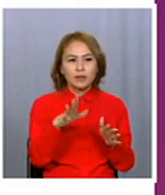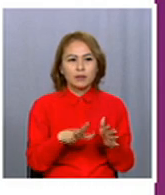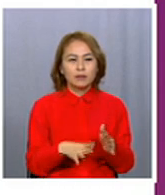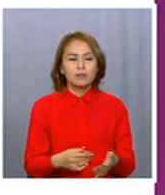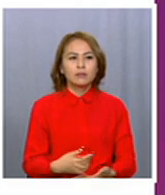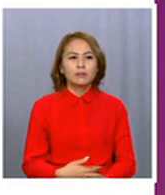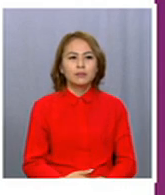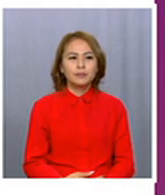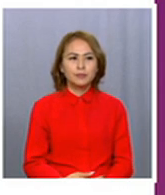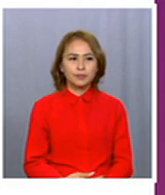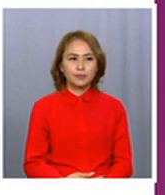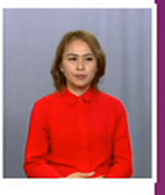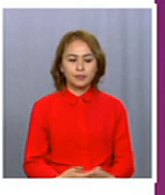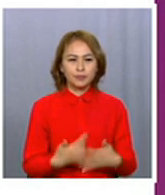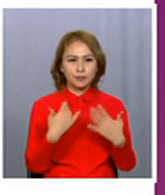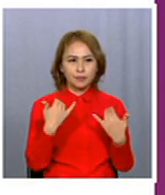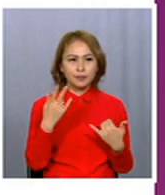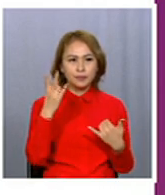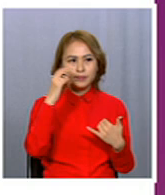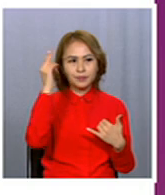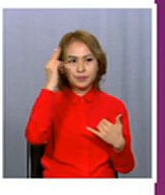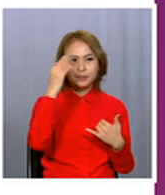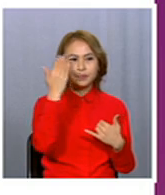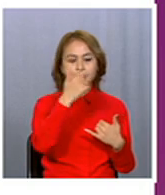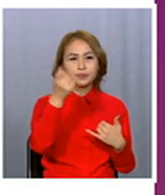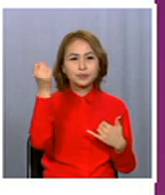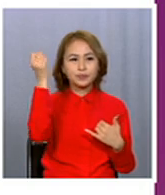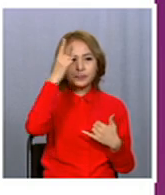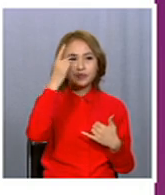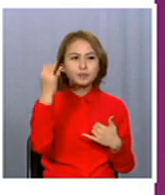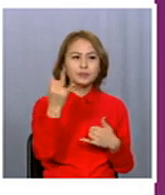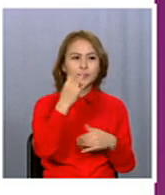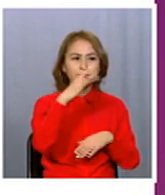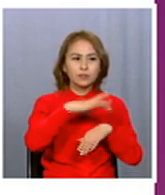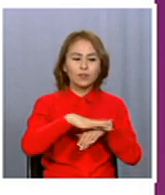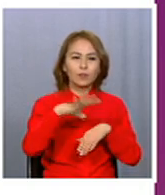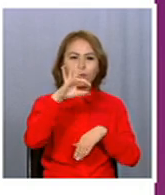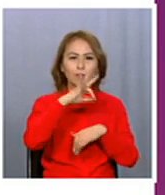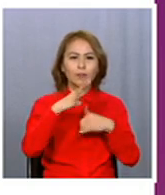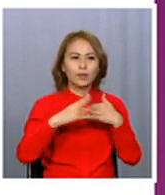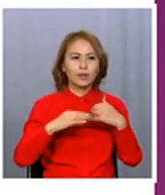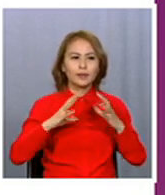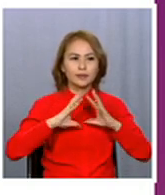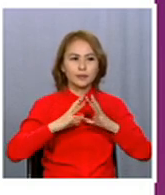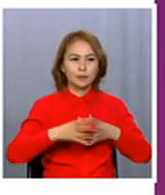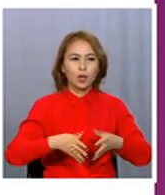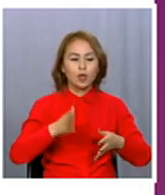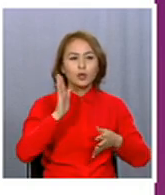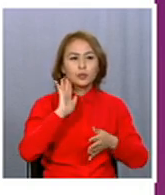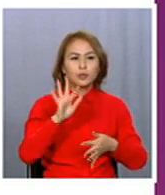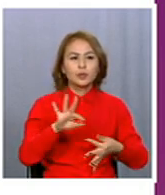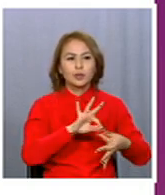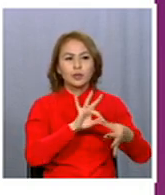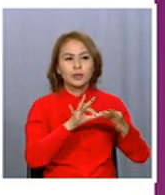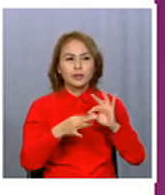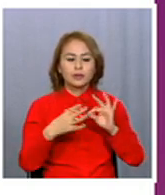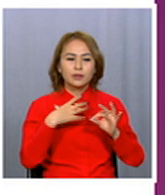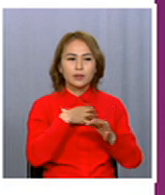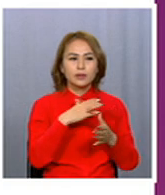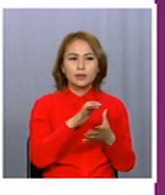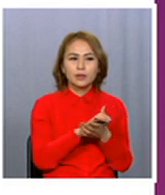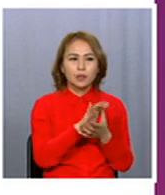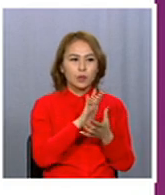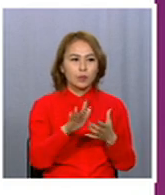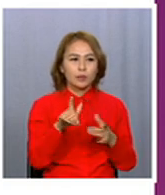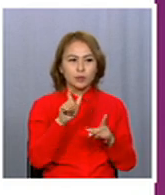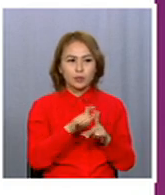мгновение? Сегодня на уроке вы узнаете интересные факты о планете Земля. Будете определять